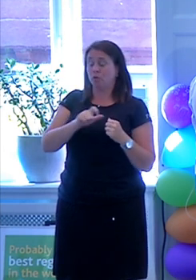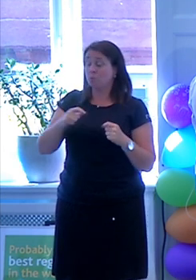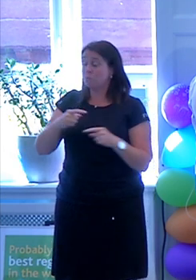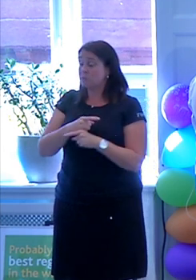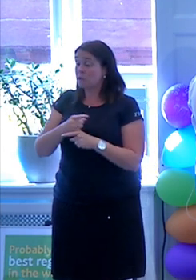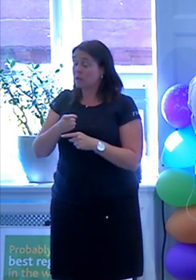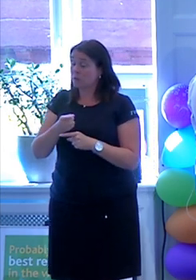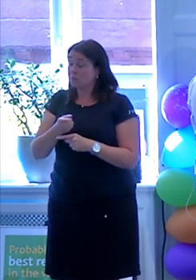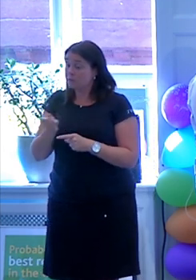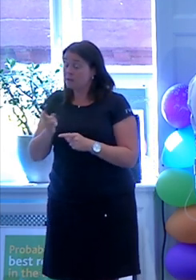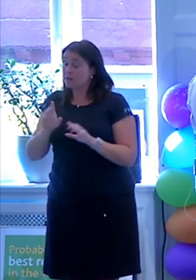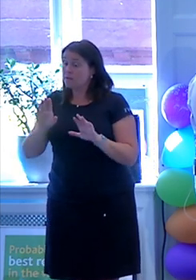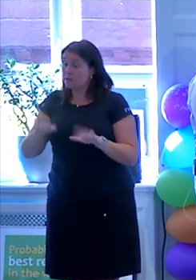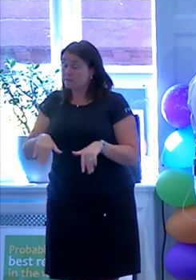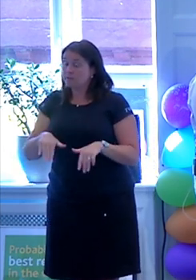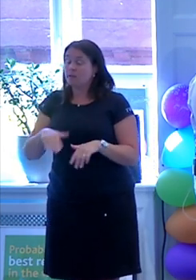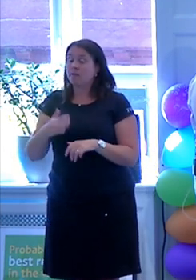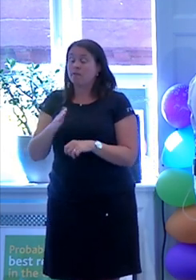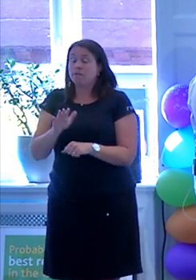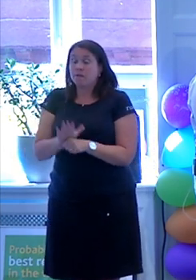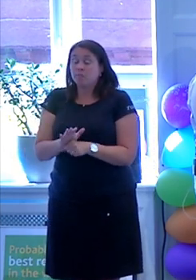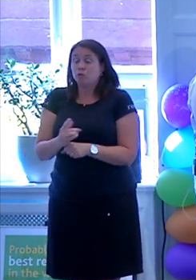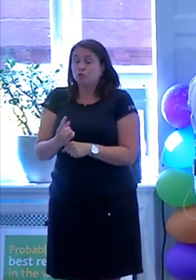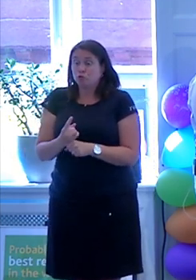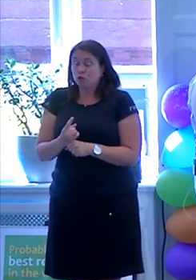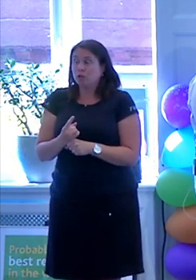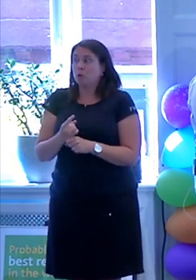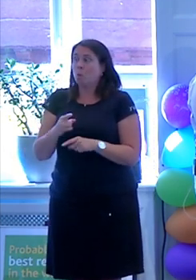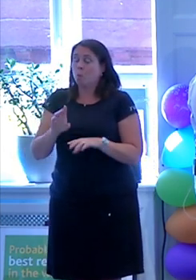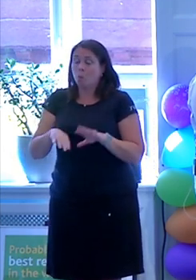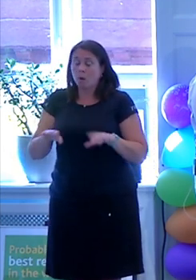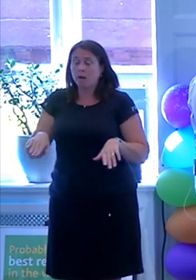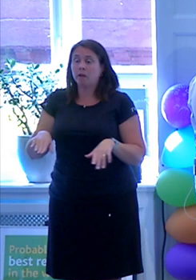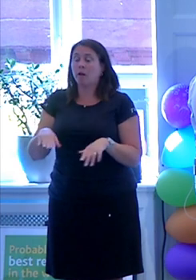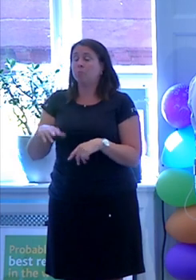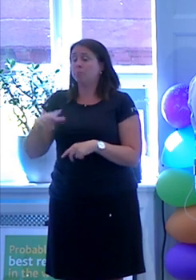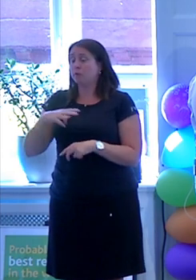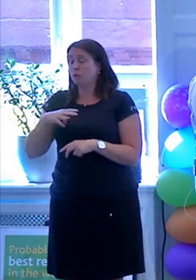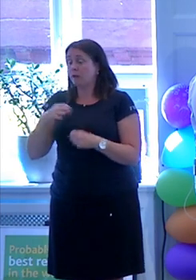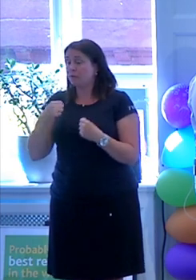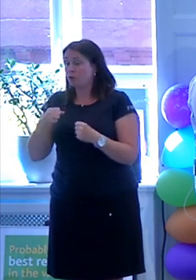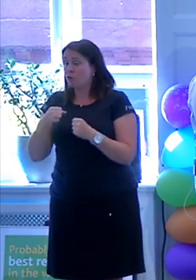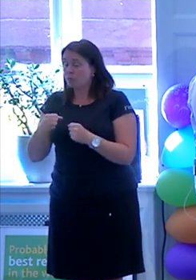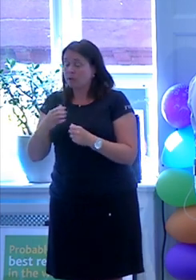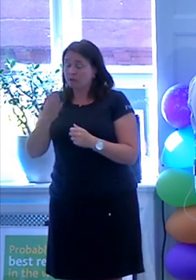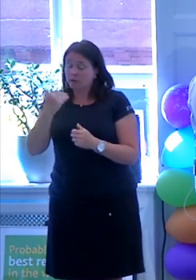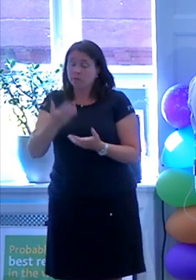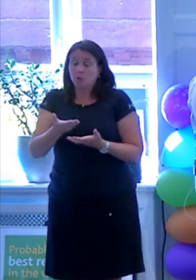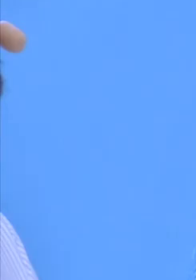15 olika privata kommersiella aktörer att hantera och bolla allt det här med?